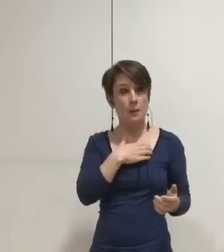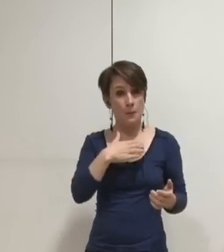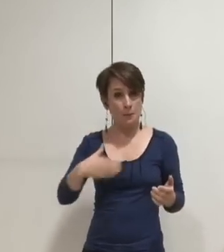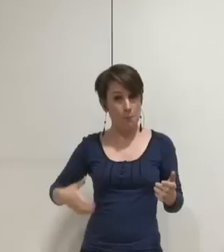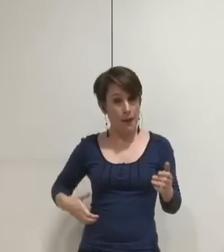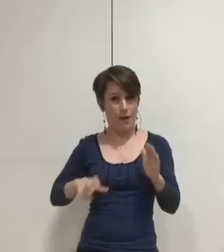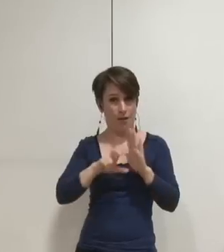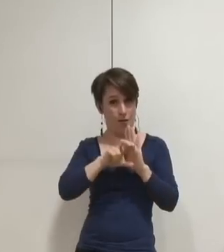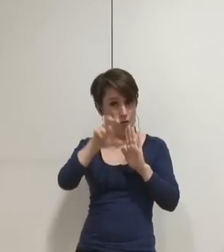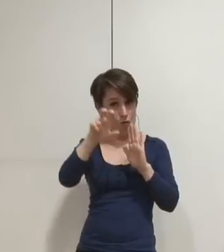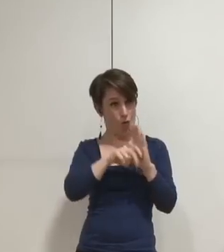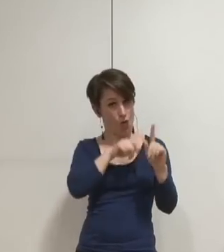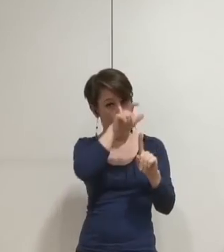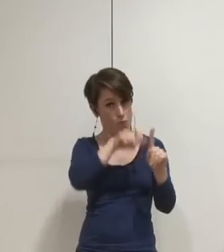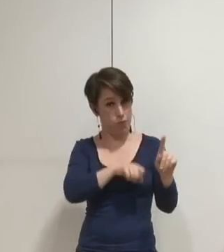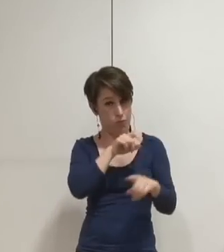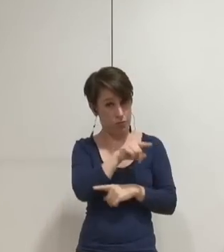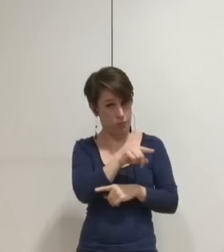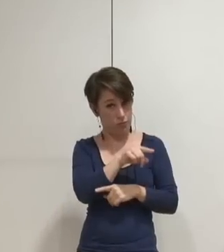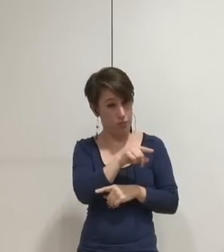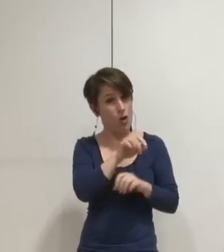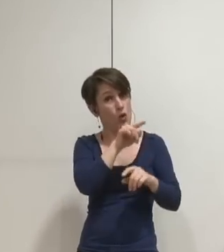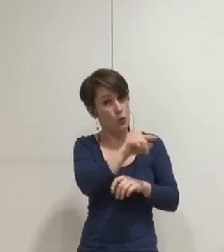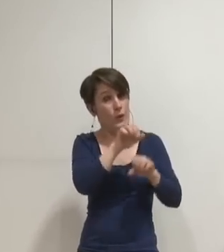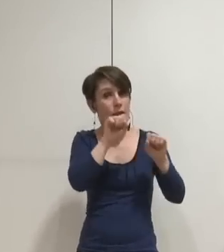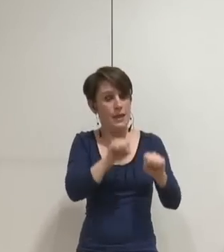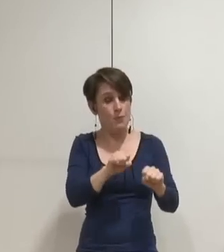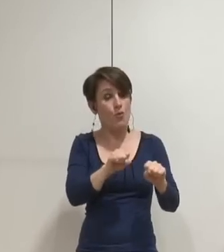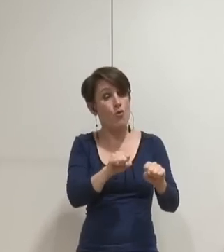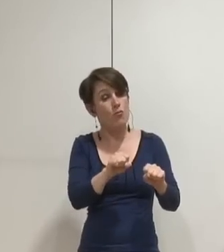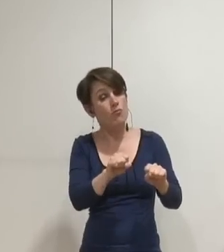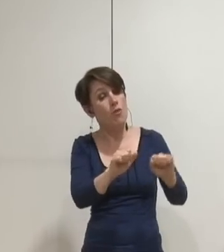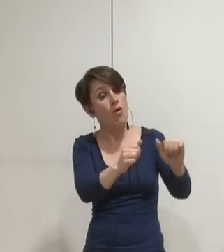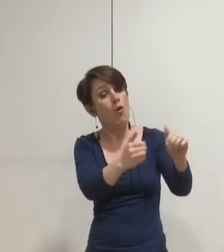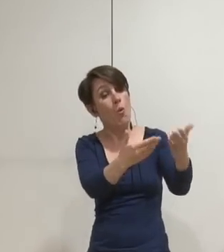avait le pouvoir ou non de reconsidérer la vie de la